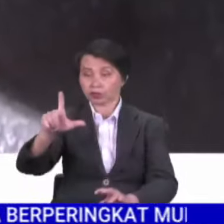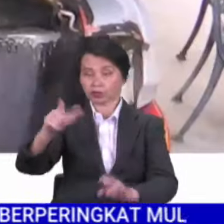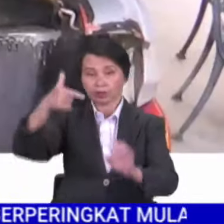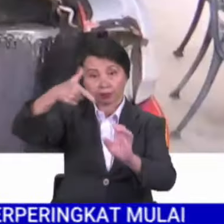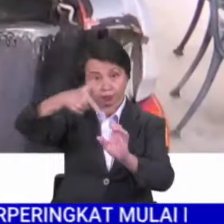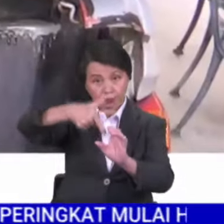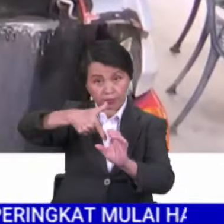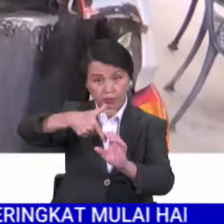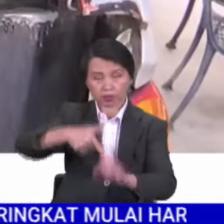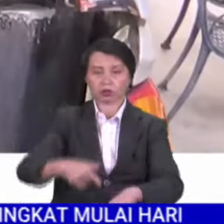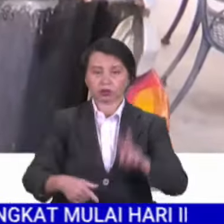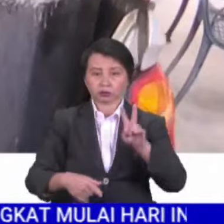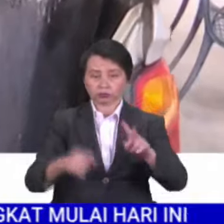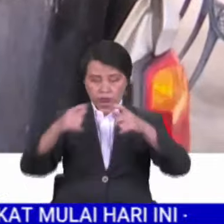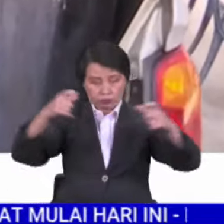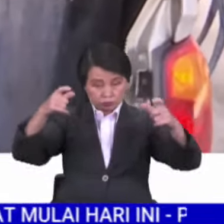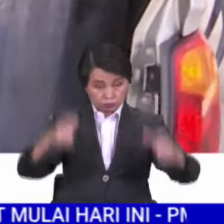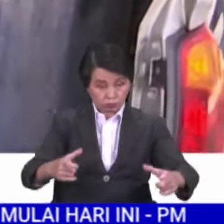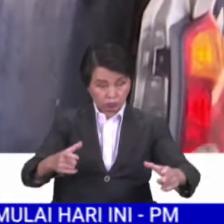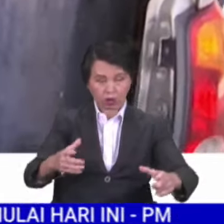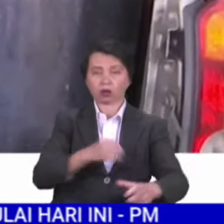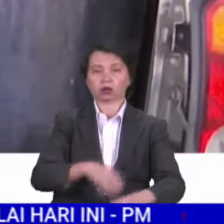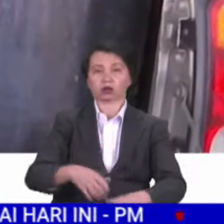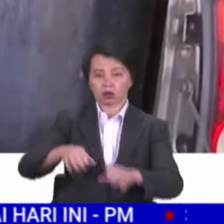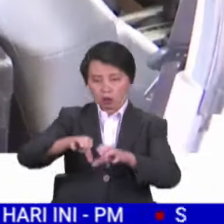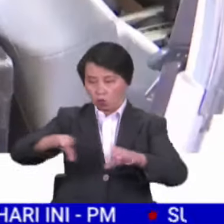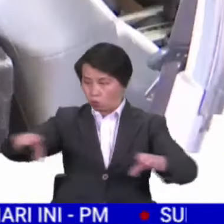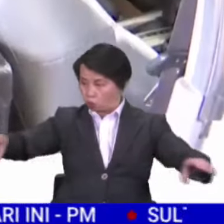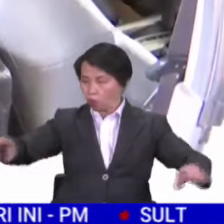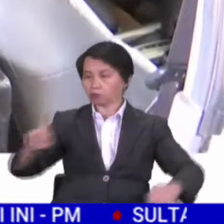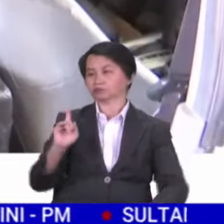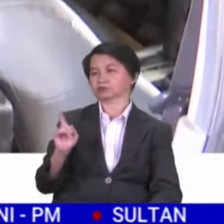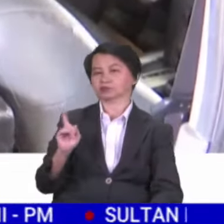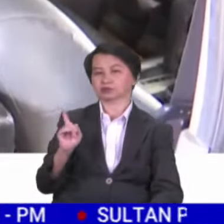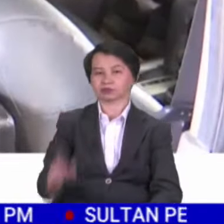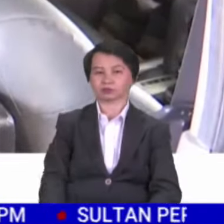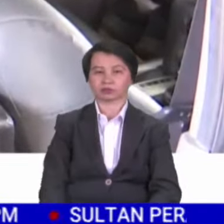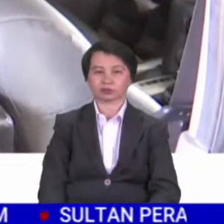minyak diesel, 2 unit tangki fiber dan hose pipe.